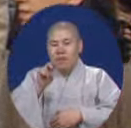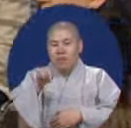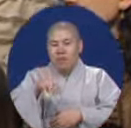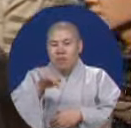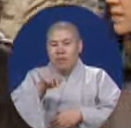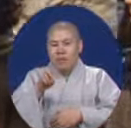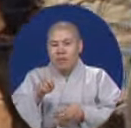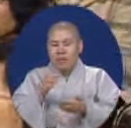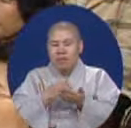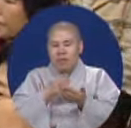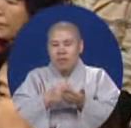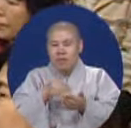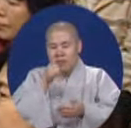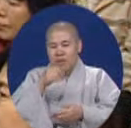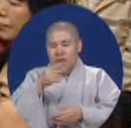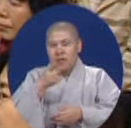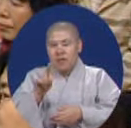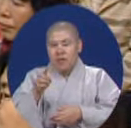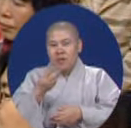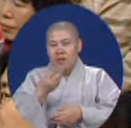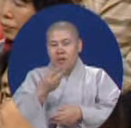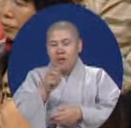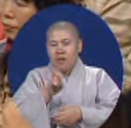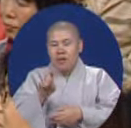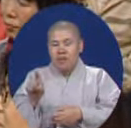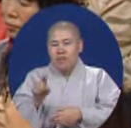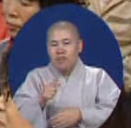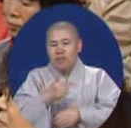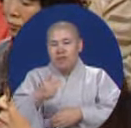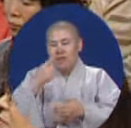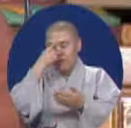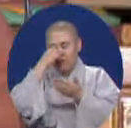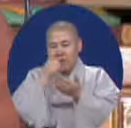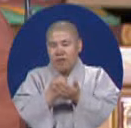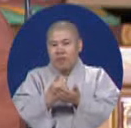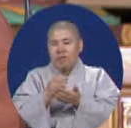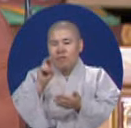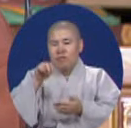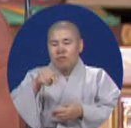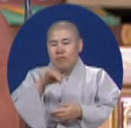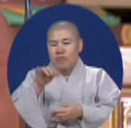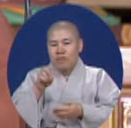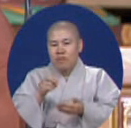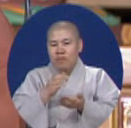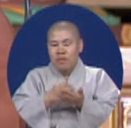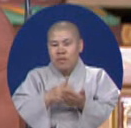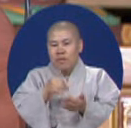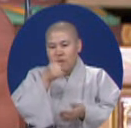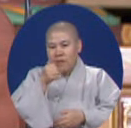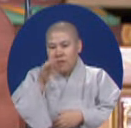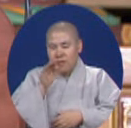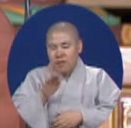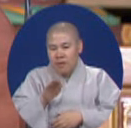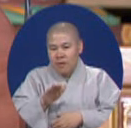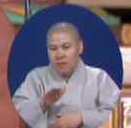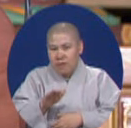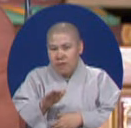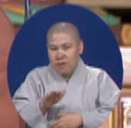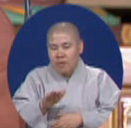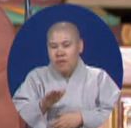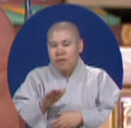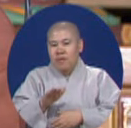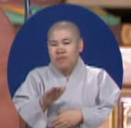무심론. 이게 달마대사의 무심론이라는 논이 전해지고 있는데, 이 도랑에서 나온